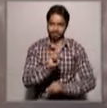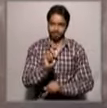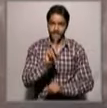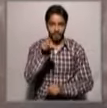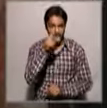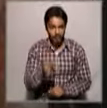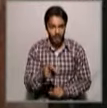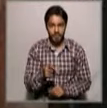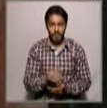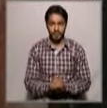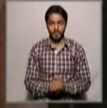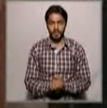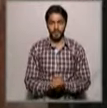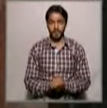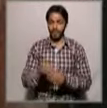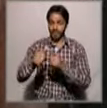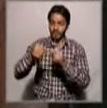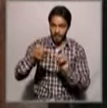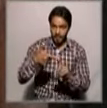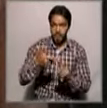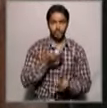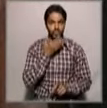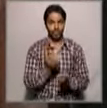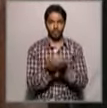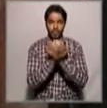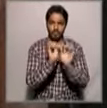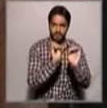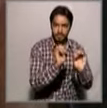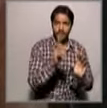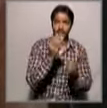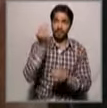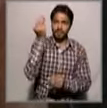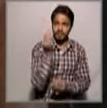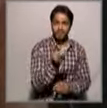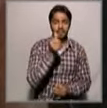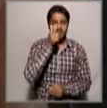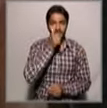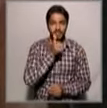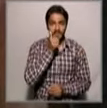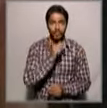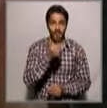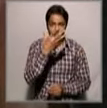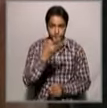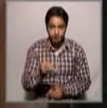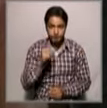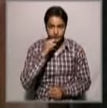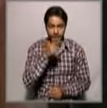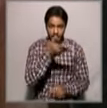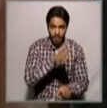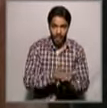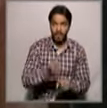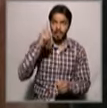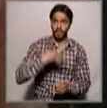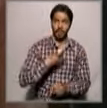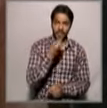شيخي الكريم ربنا يرحمها دكتور عامر أن يرحم ابنتها وأن يرزقها الصبر، ربنا يرحمها رحمة واسعة ويرزقها الصبر والسلوان من بعدها إن شاء